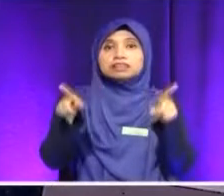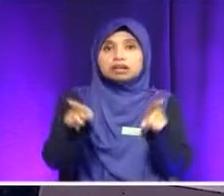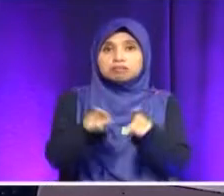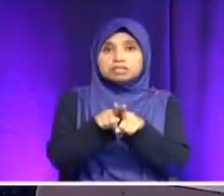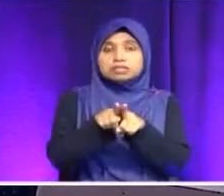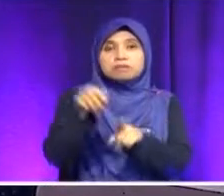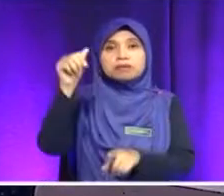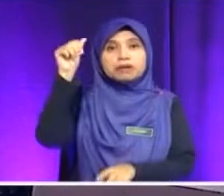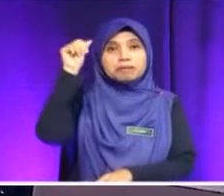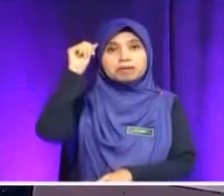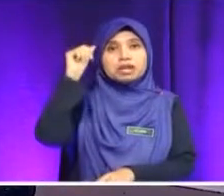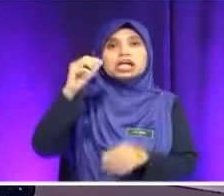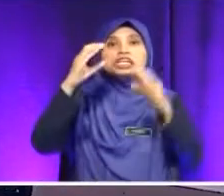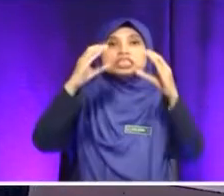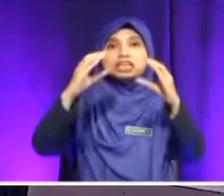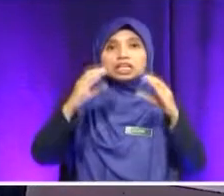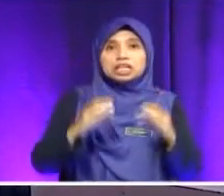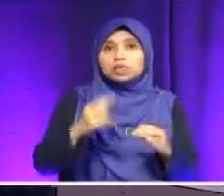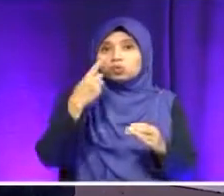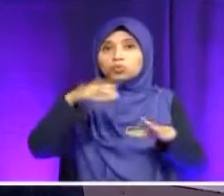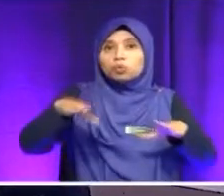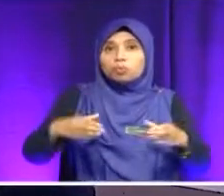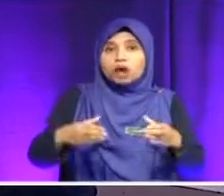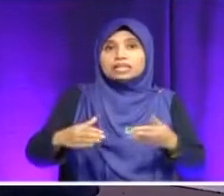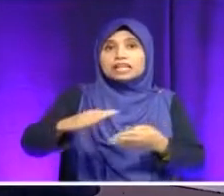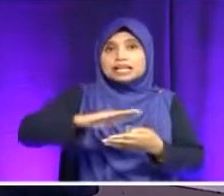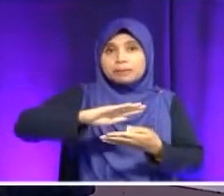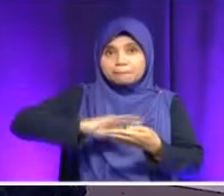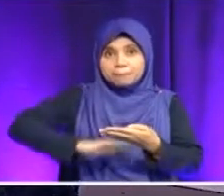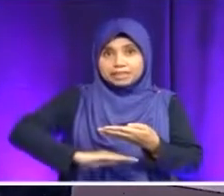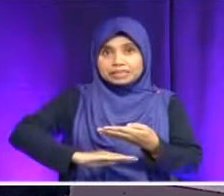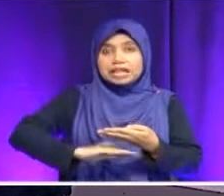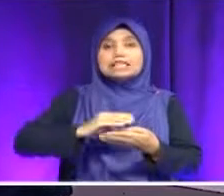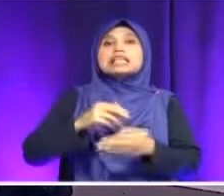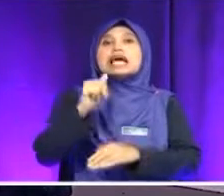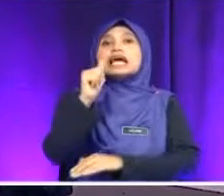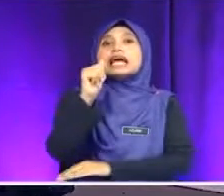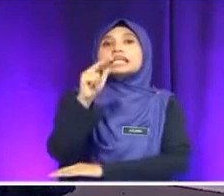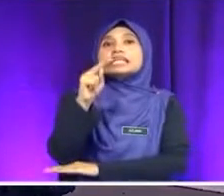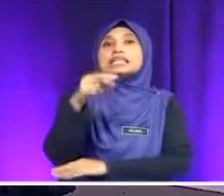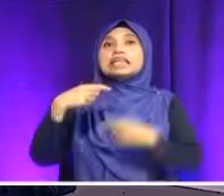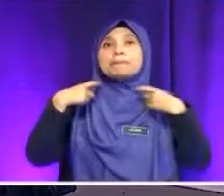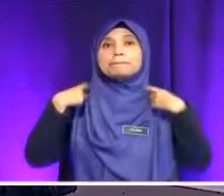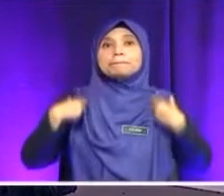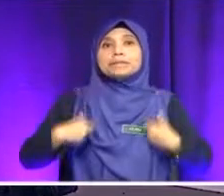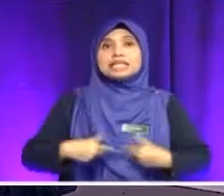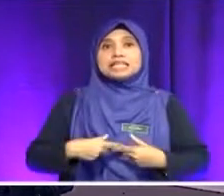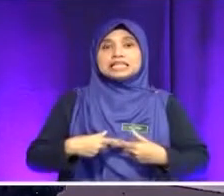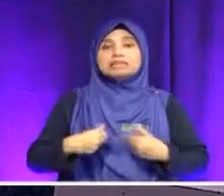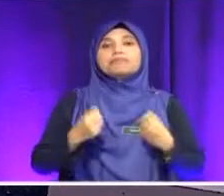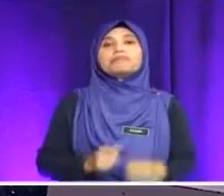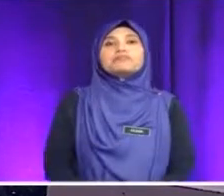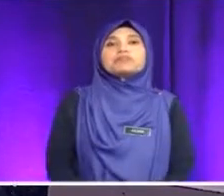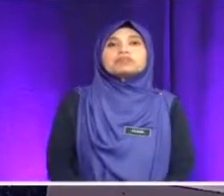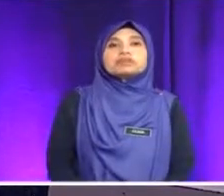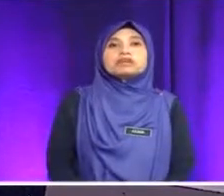iman cara-cara untuk membuat lipatan napkin Oke sebelum tuh kita impas kembali pembelajaran kita Oke